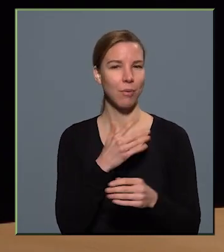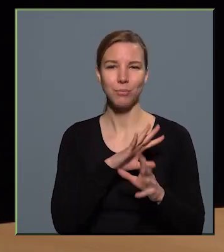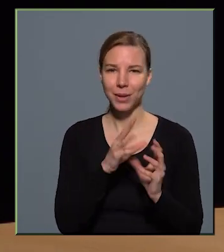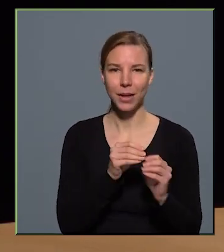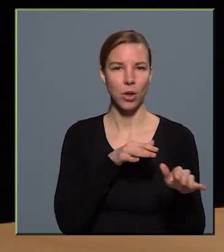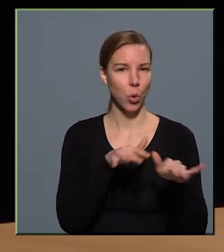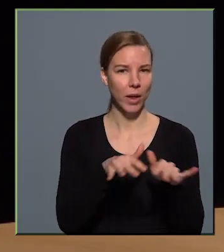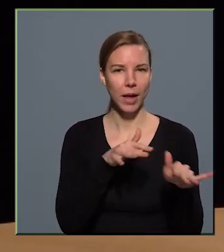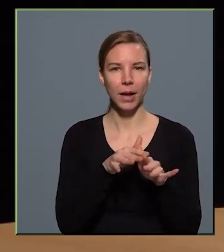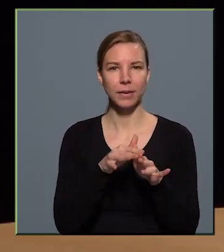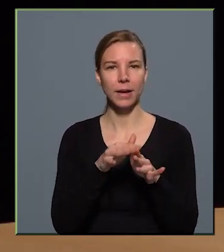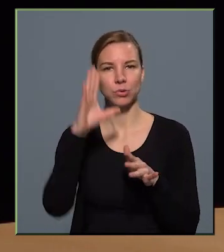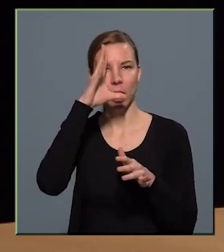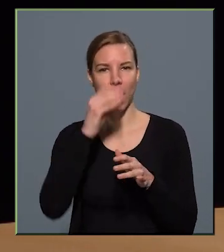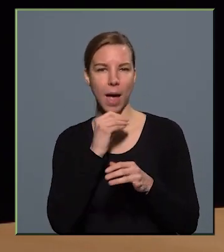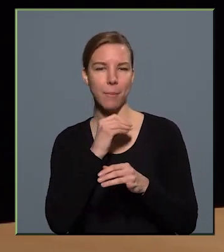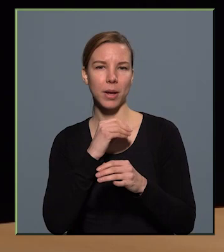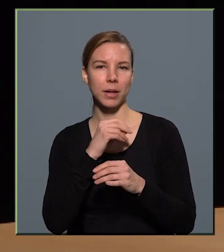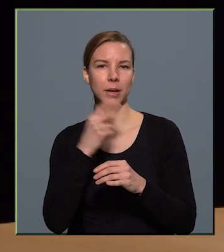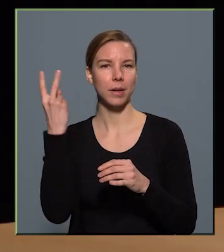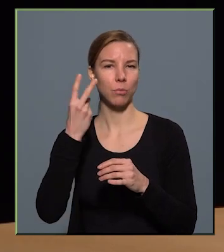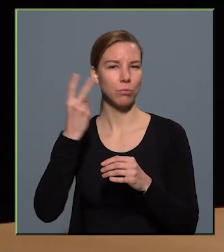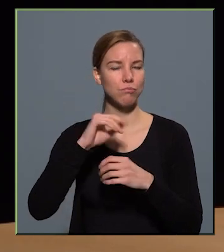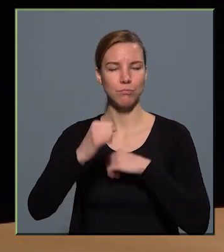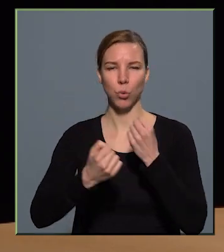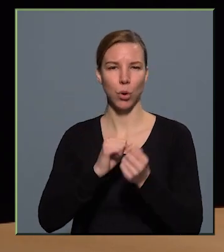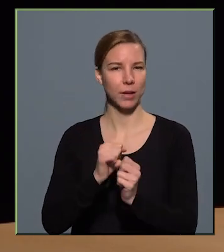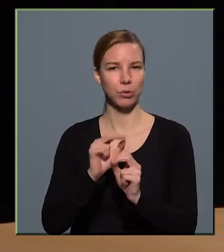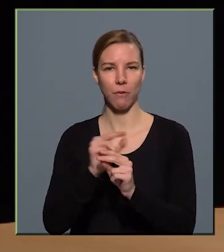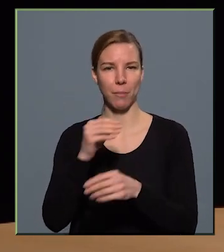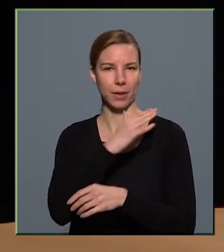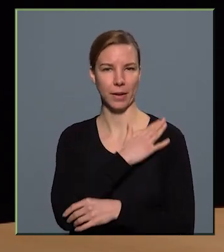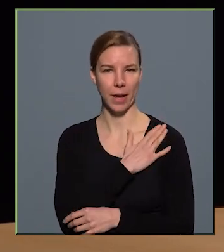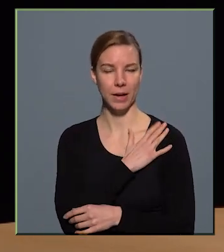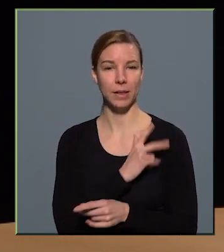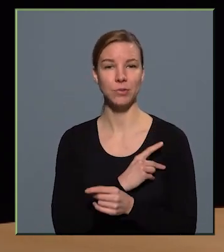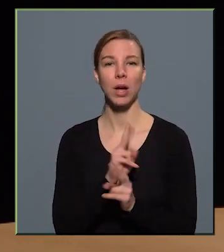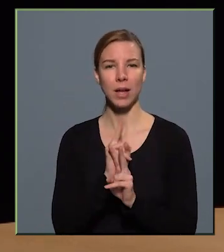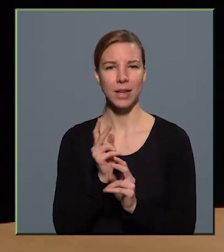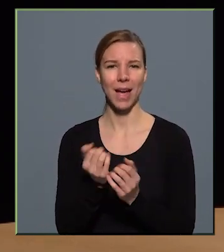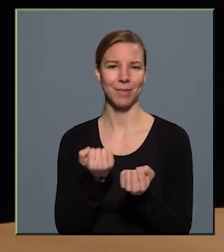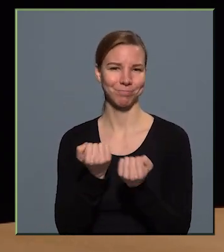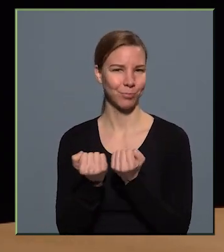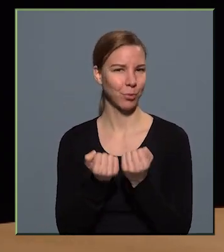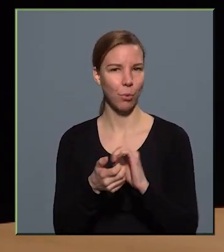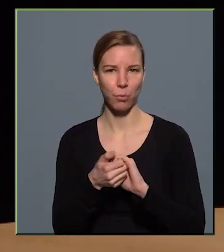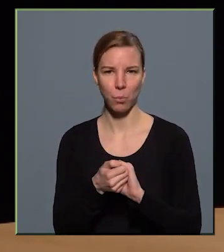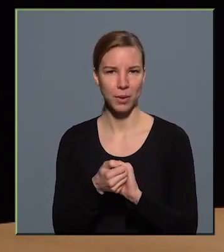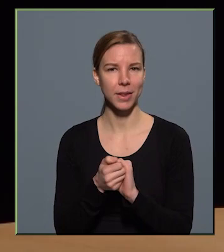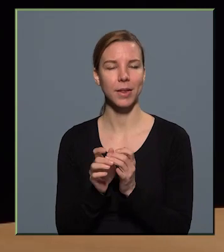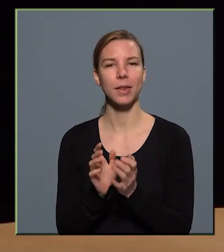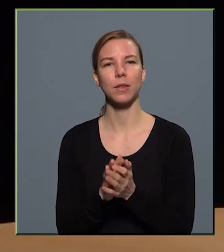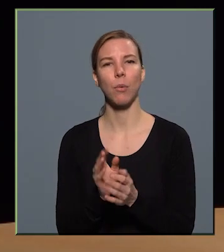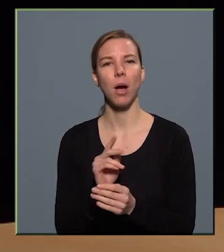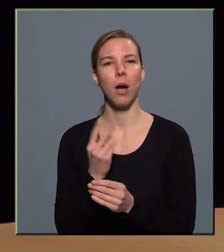emberi civilizációnak a működése. És nyilván itt kell kötni kompromisszumokat, kötöttünk is ilyet. Nyilván